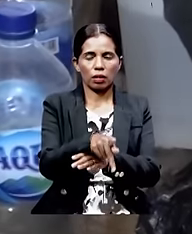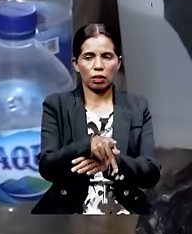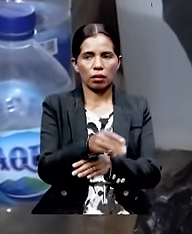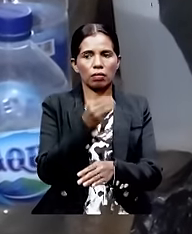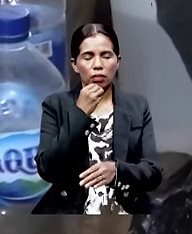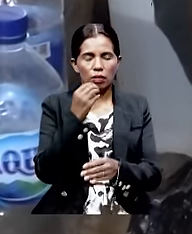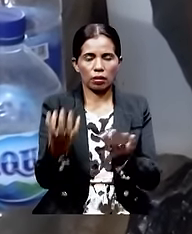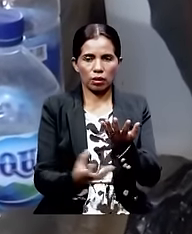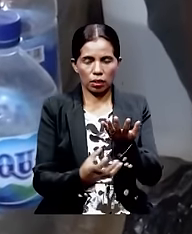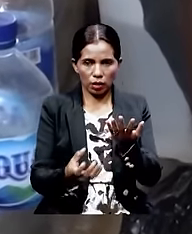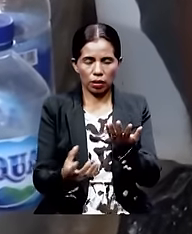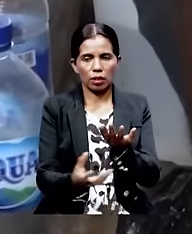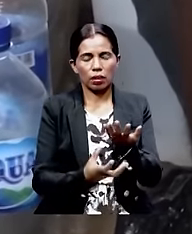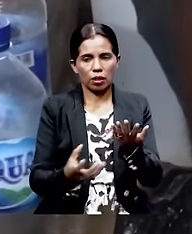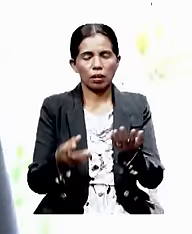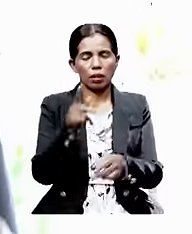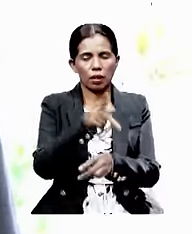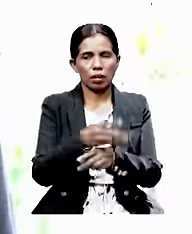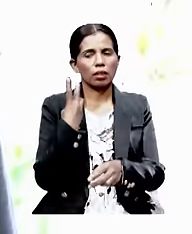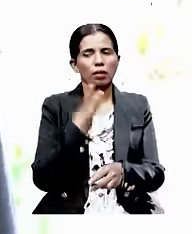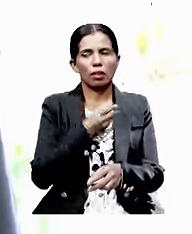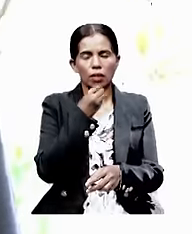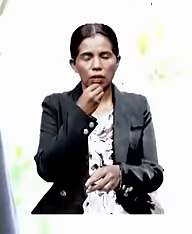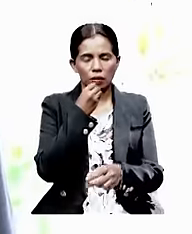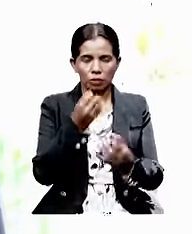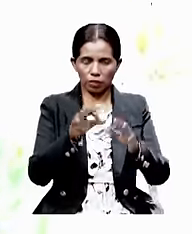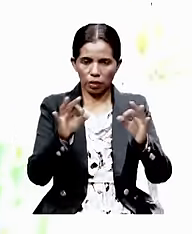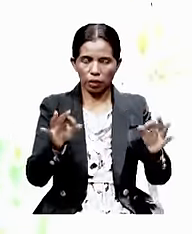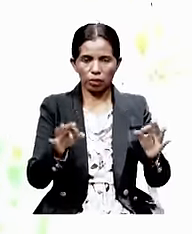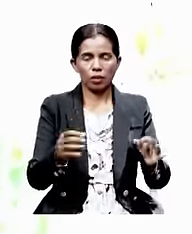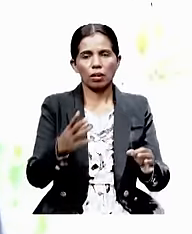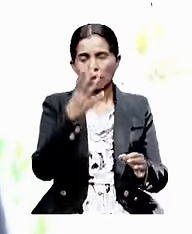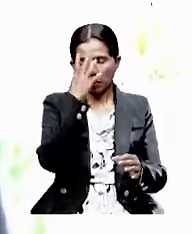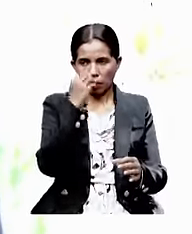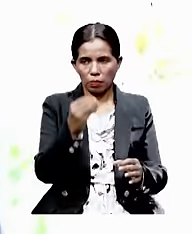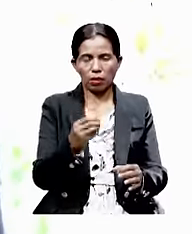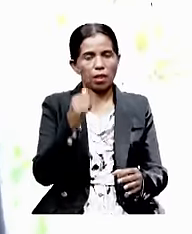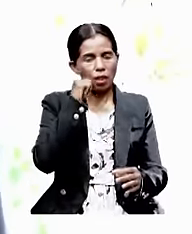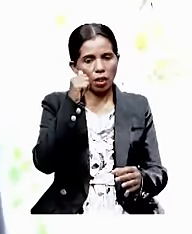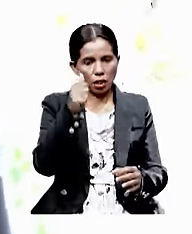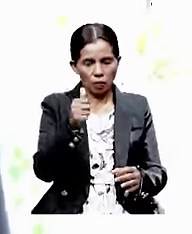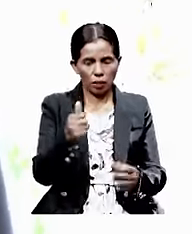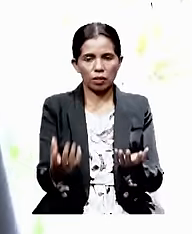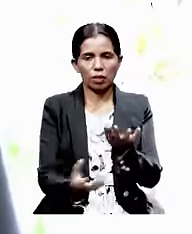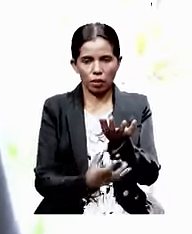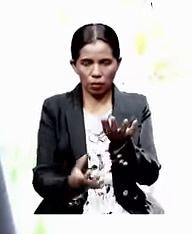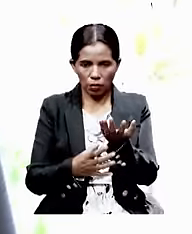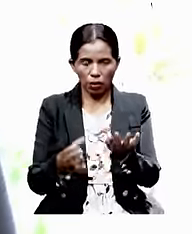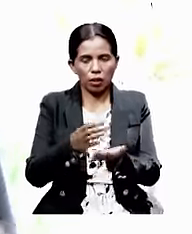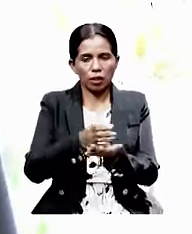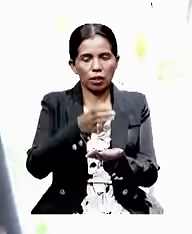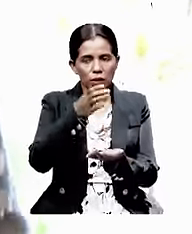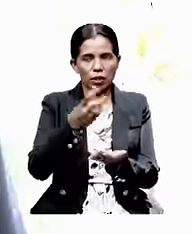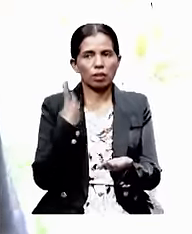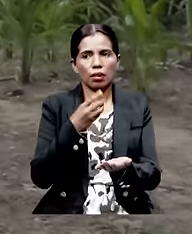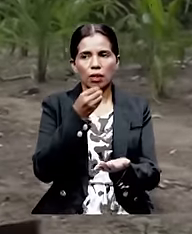tapi ini halus sesoran nih, tu kalang nih tahan hutu, itu tuh ana. Apaan rasanya hal vali? Untuk nu hola tahu ira. Kode ibu nasi dah, kode konsumi